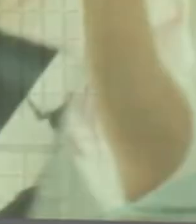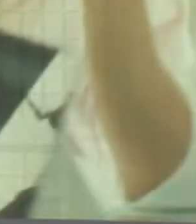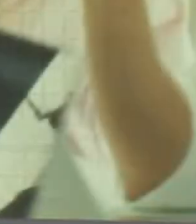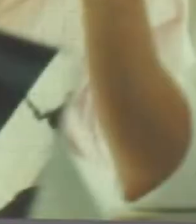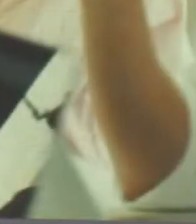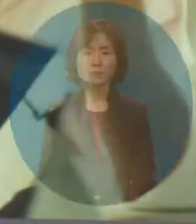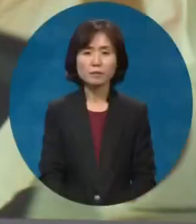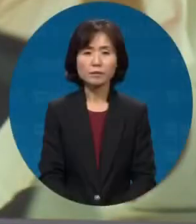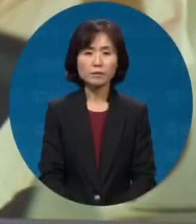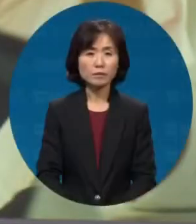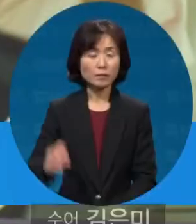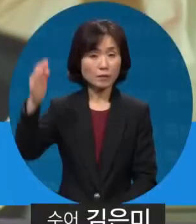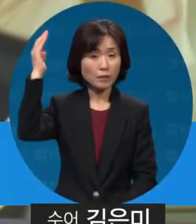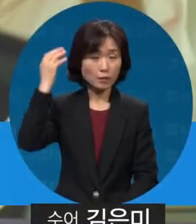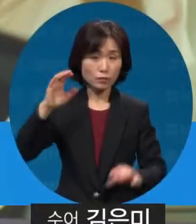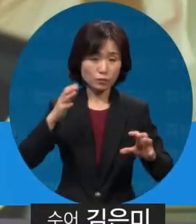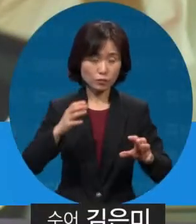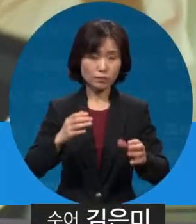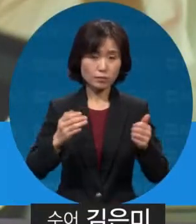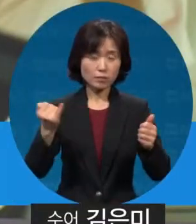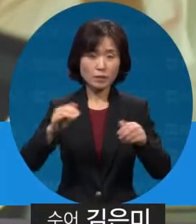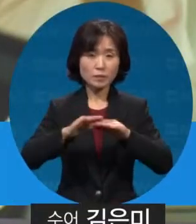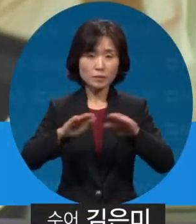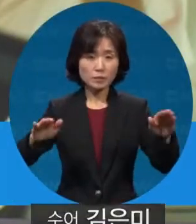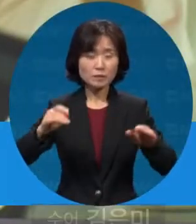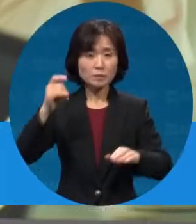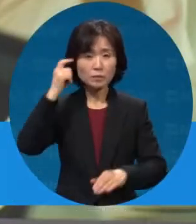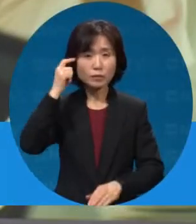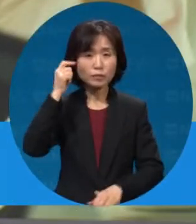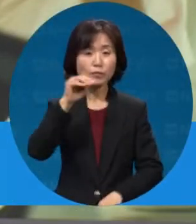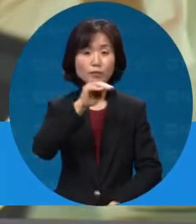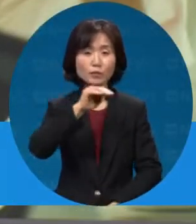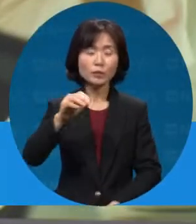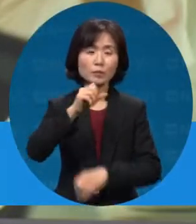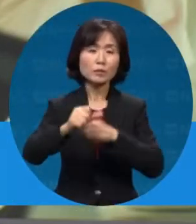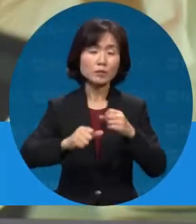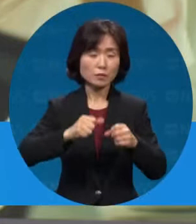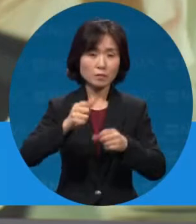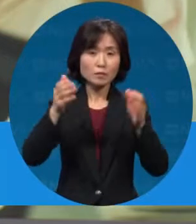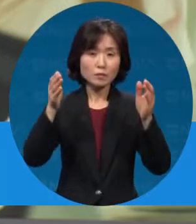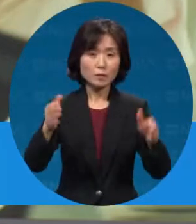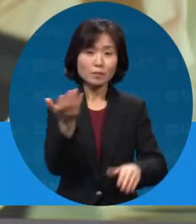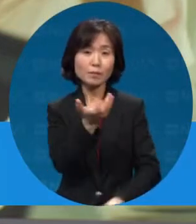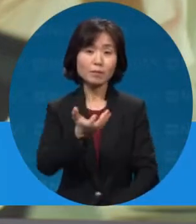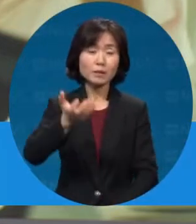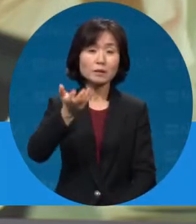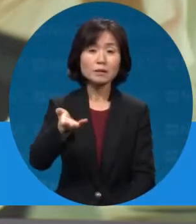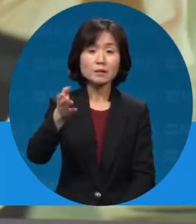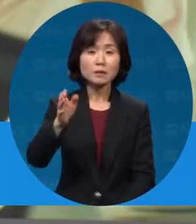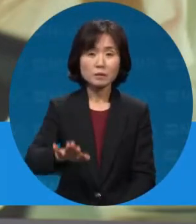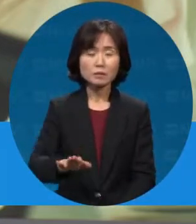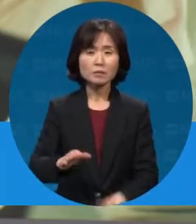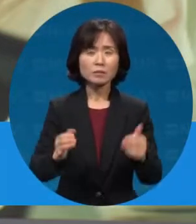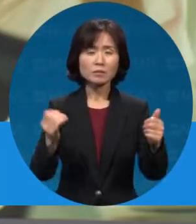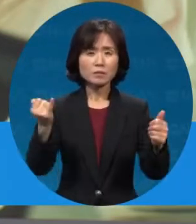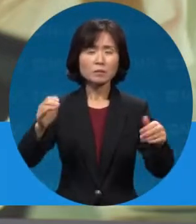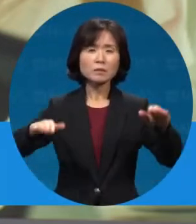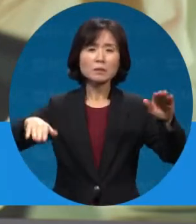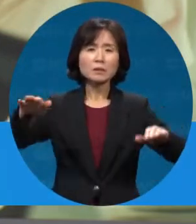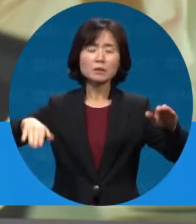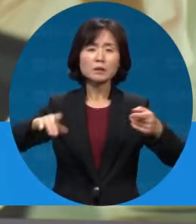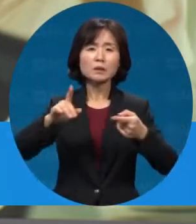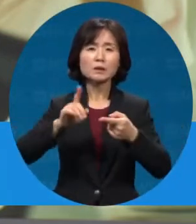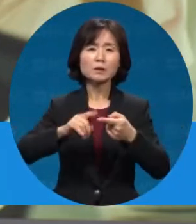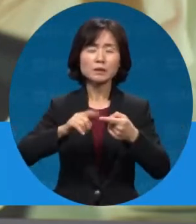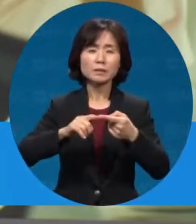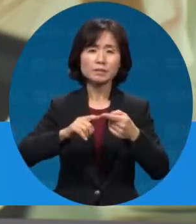우리나라의 성평등 인식 수준이 지난 5년 사이 높아진 것으로 나타났습니다 하지만 성차별의 대한 남녀